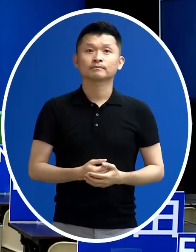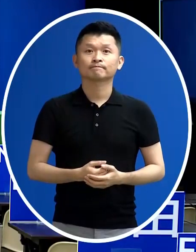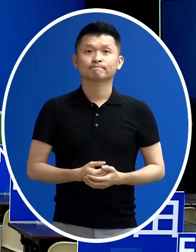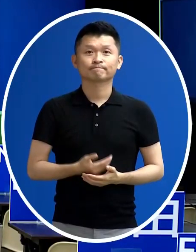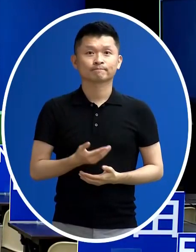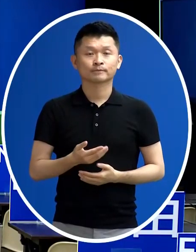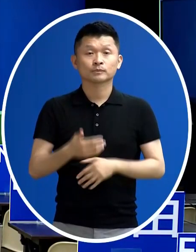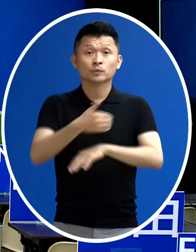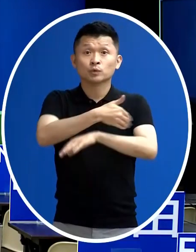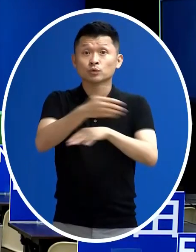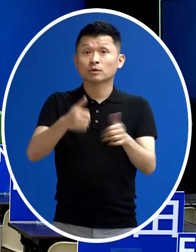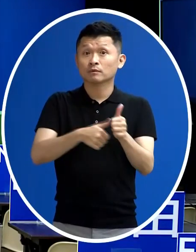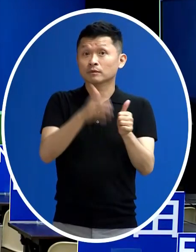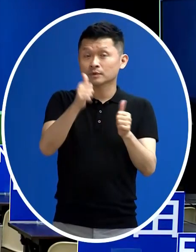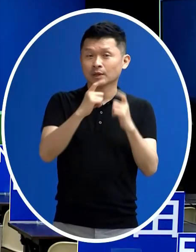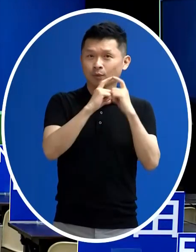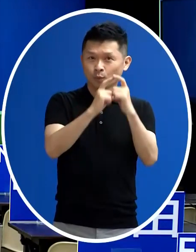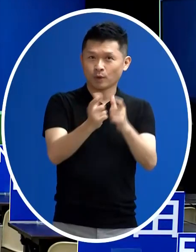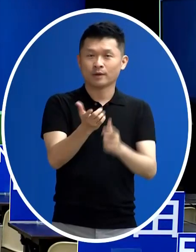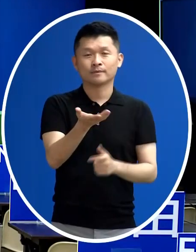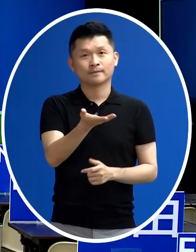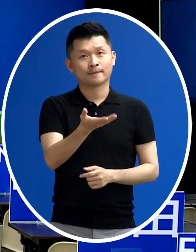我们这庄副哈来。